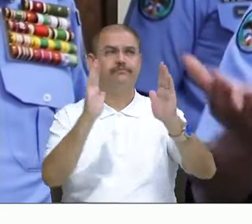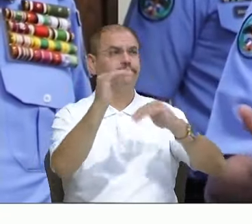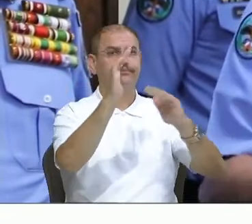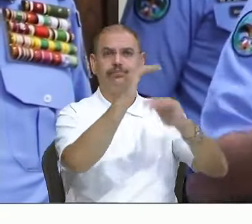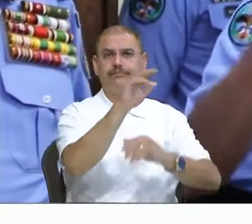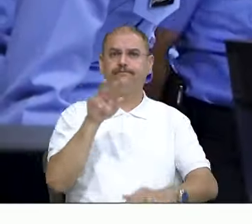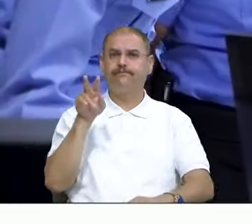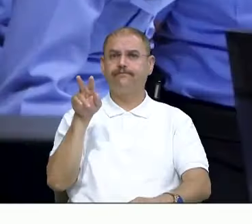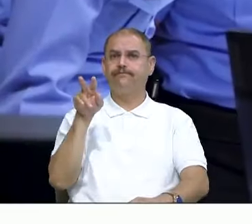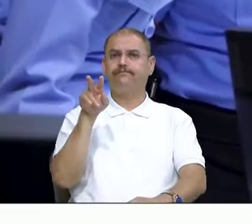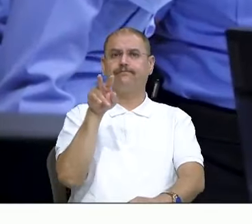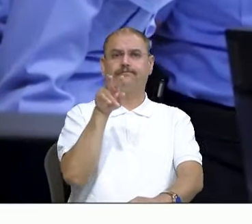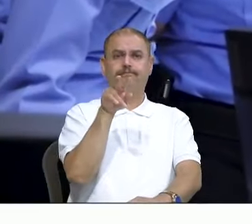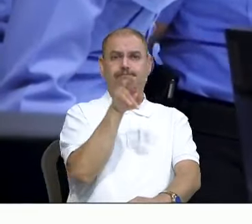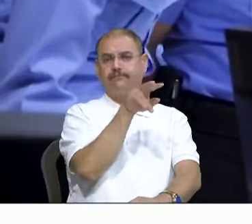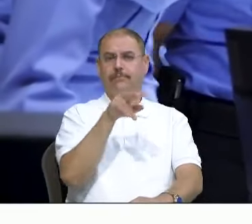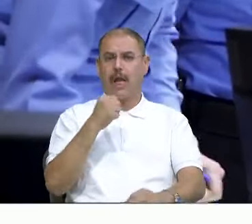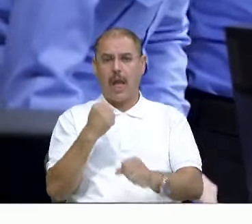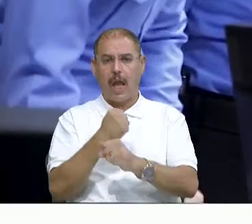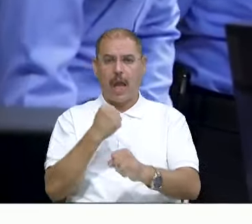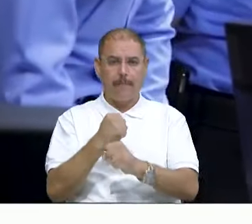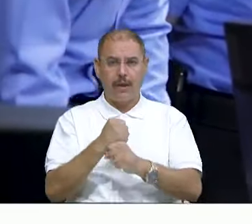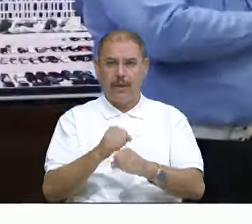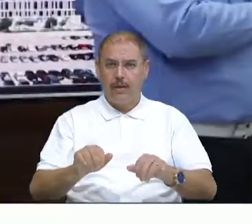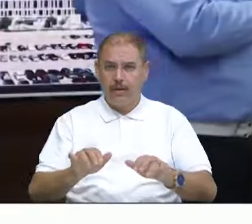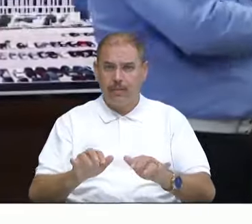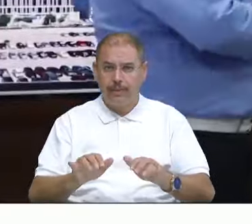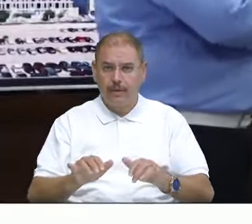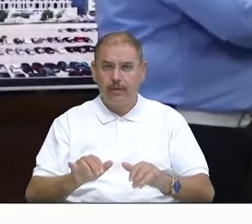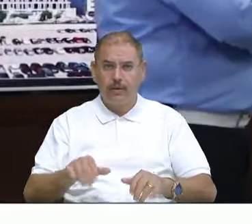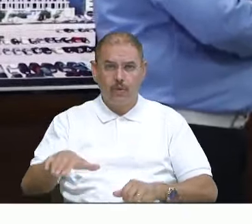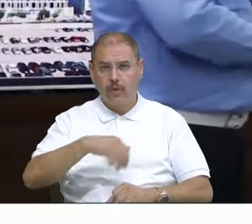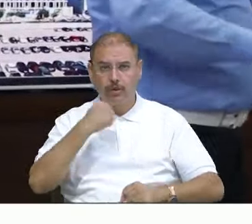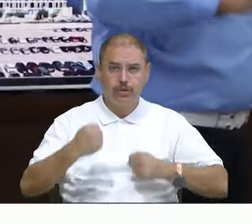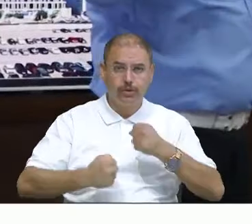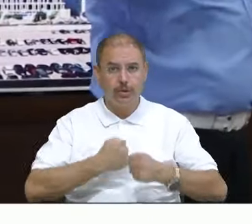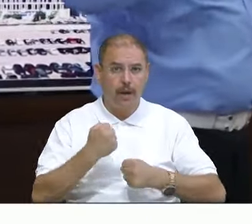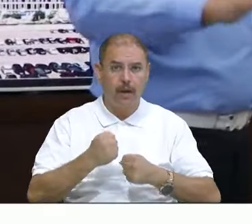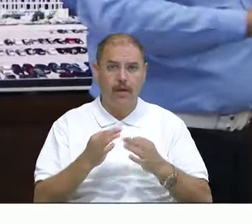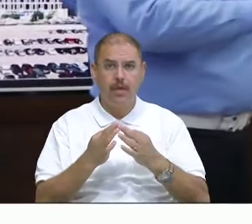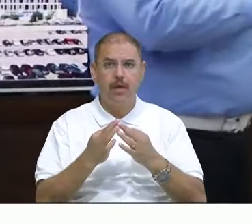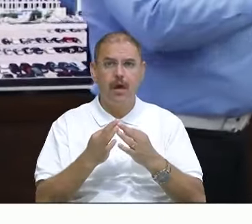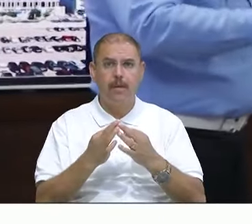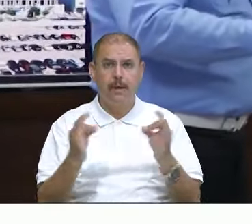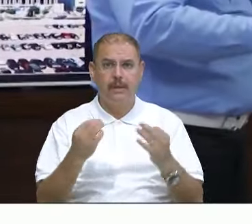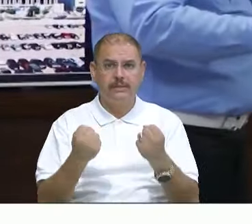على اليات العمل المروري والرقابي والجهود التي تبدلها من مرتبات اداره السير كافه للتعامل مع الازدحامات